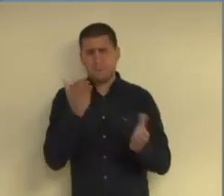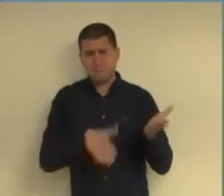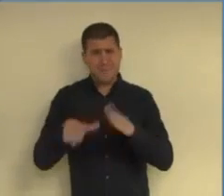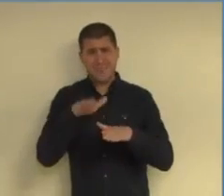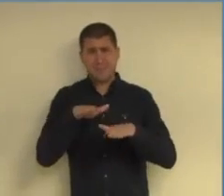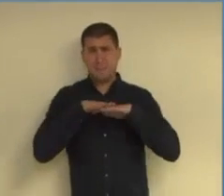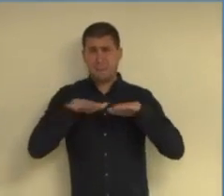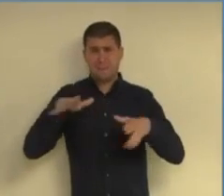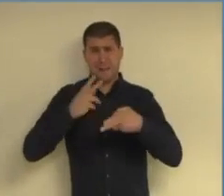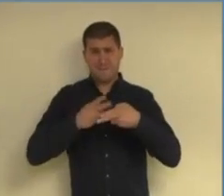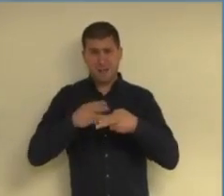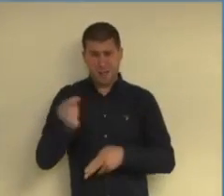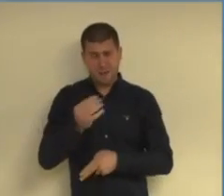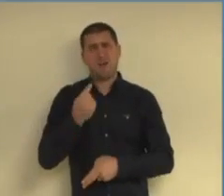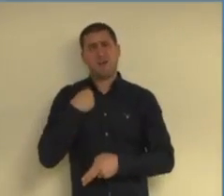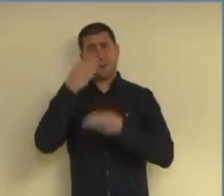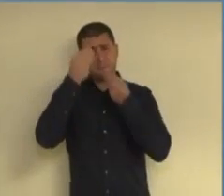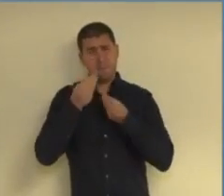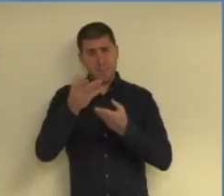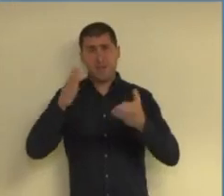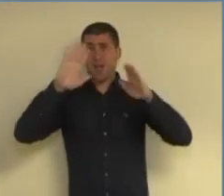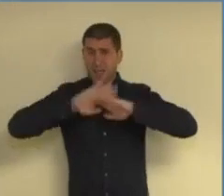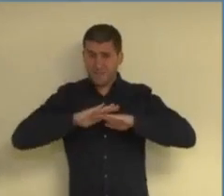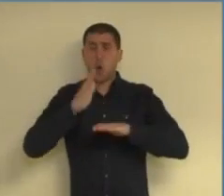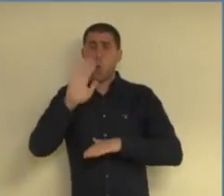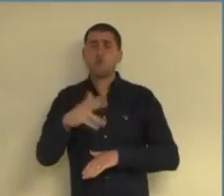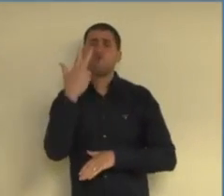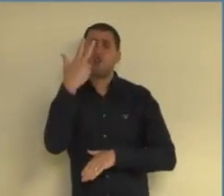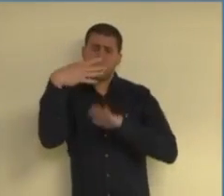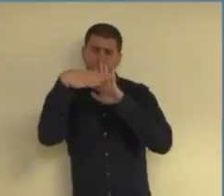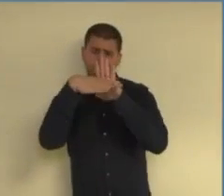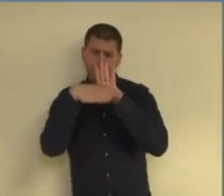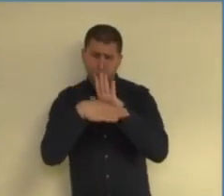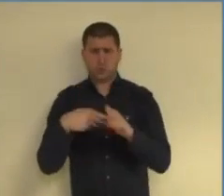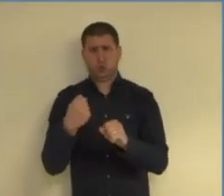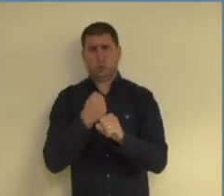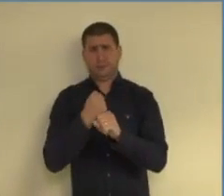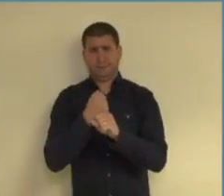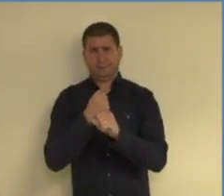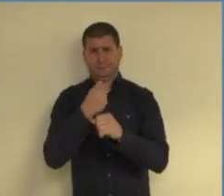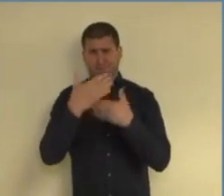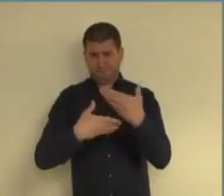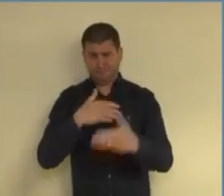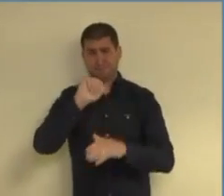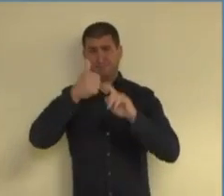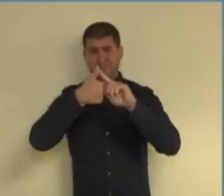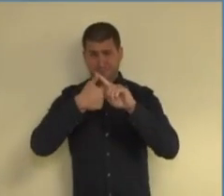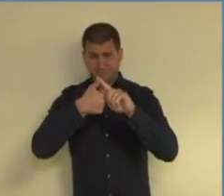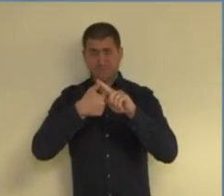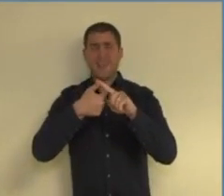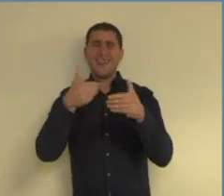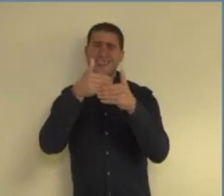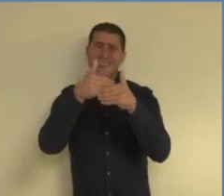המתים במגפה, אני מדווח לכם הערב על עוד שלושה צעדים שאנחנו נוקטים. ראשית, אנחנו